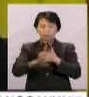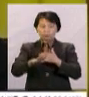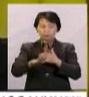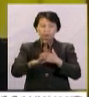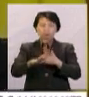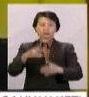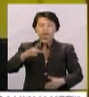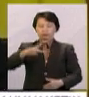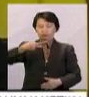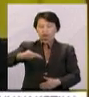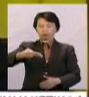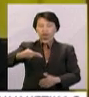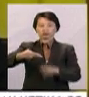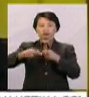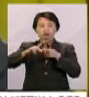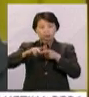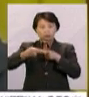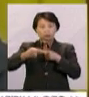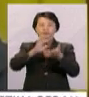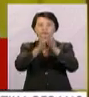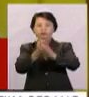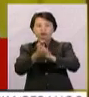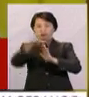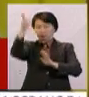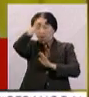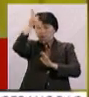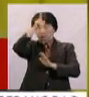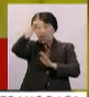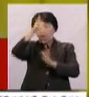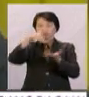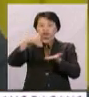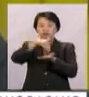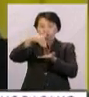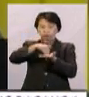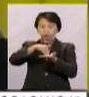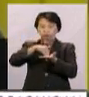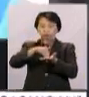Pakatan Harapan menjadi kerajaan persekutuan, inilah